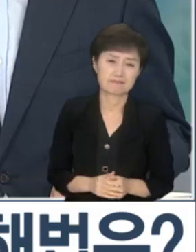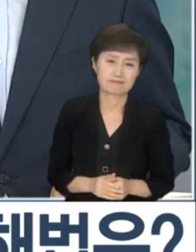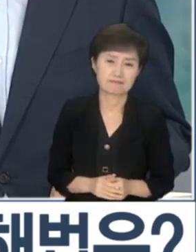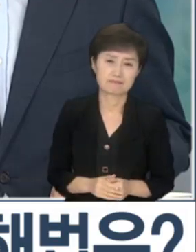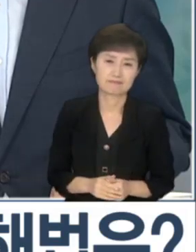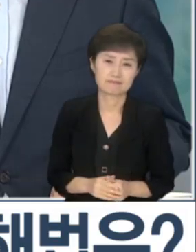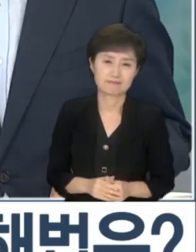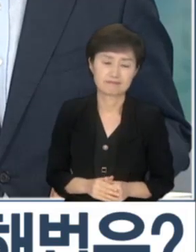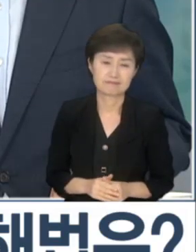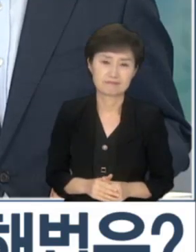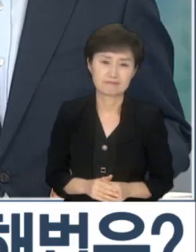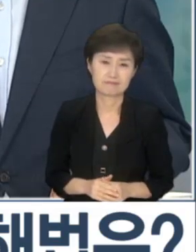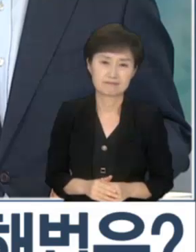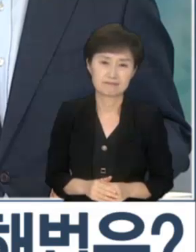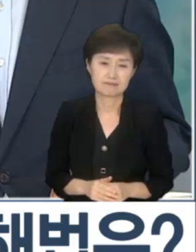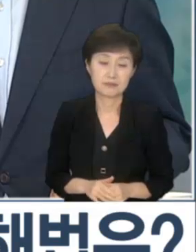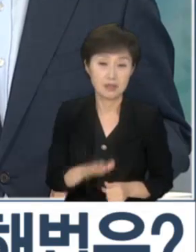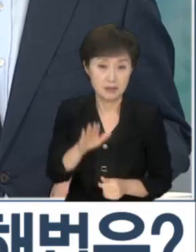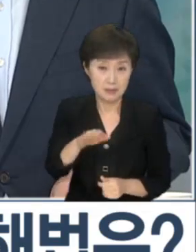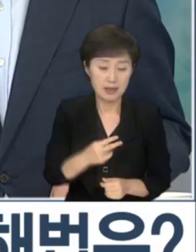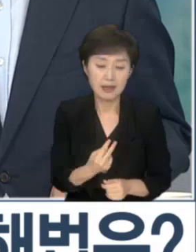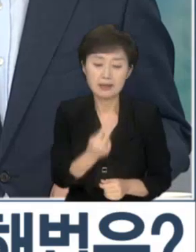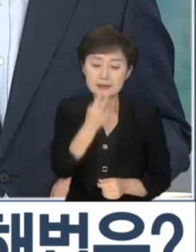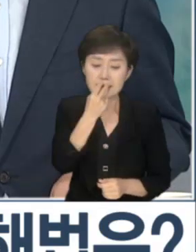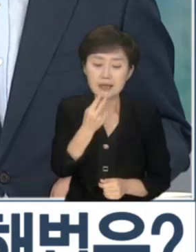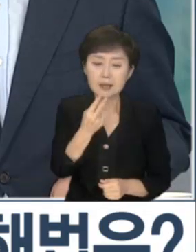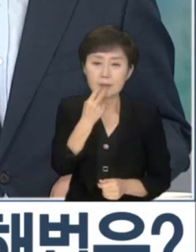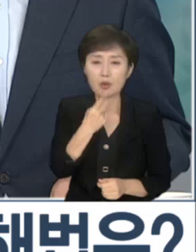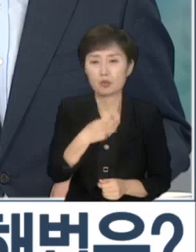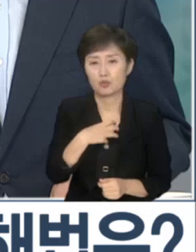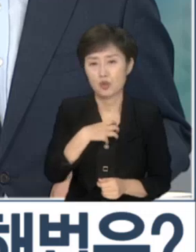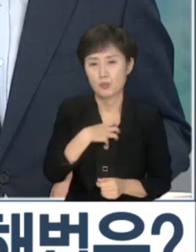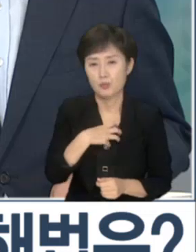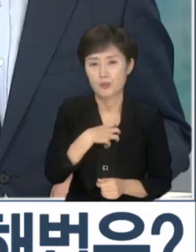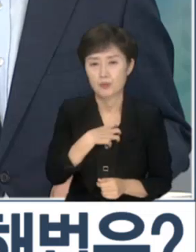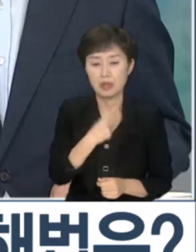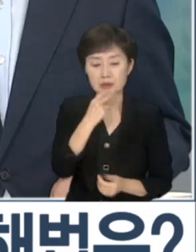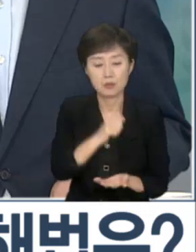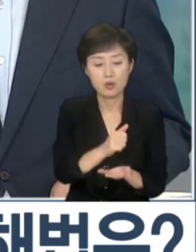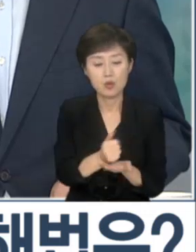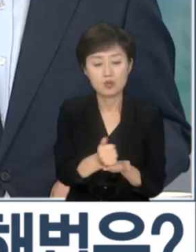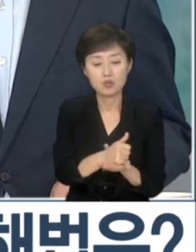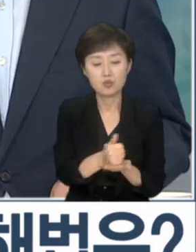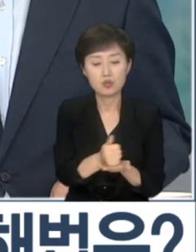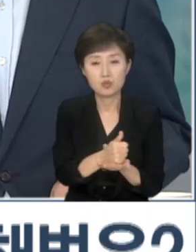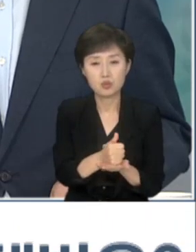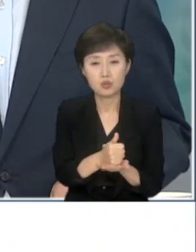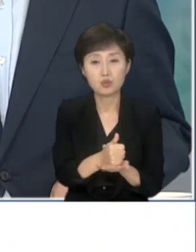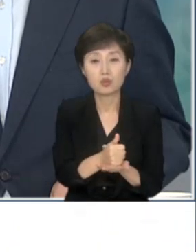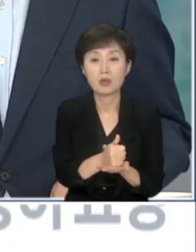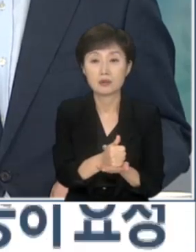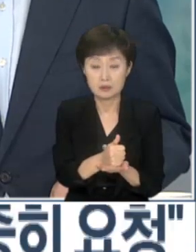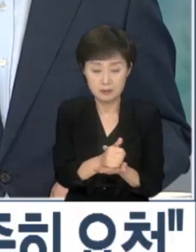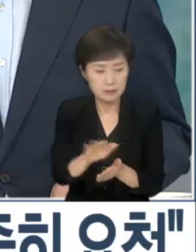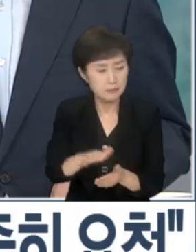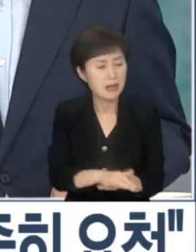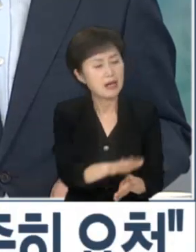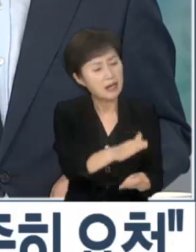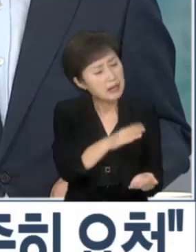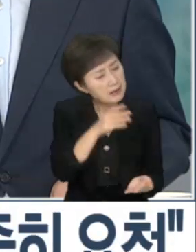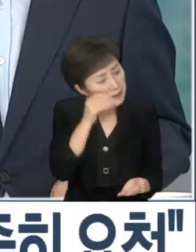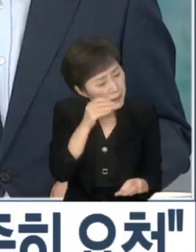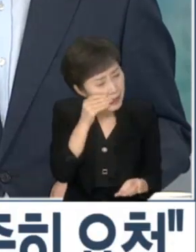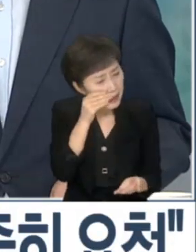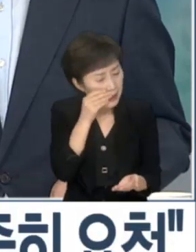생각합니다 극단의 상황이 생명이 극단의 상황에 놓여 있으면 이제 그만 우리 살아서